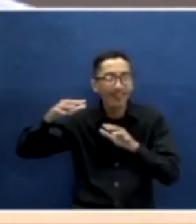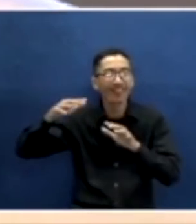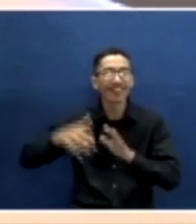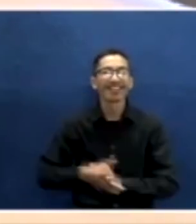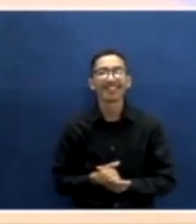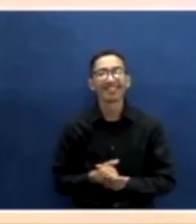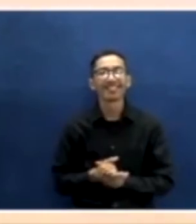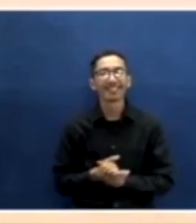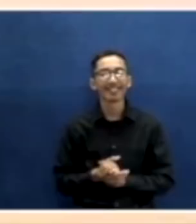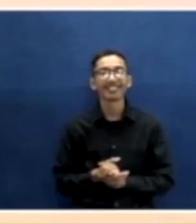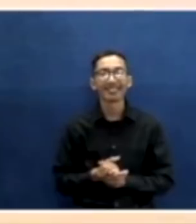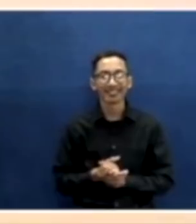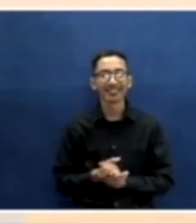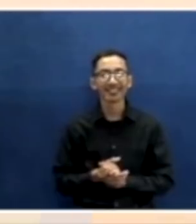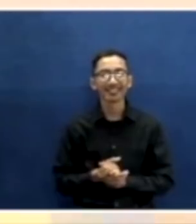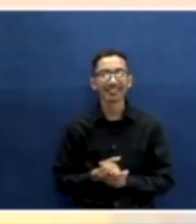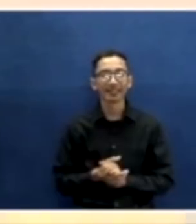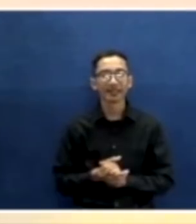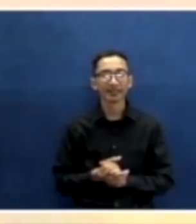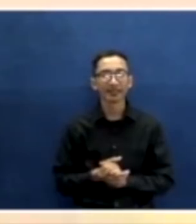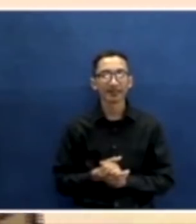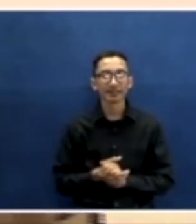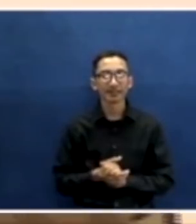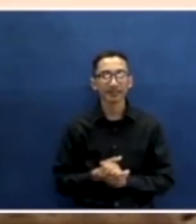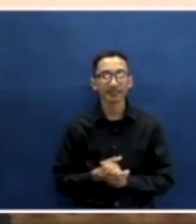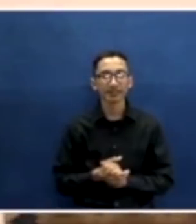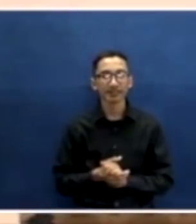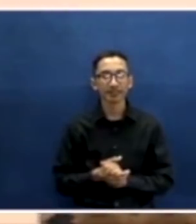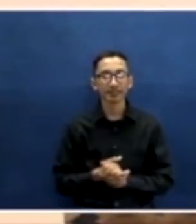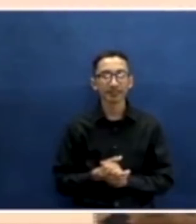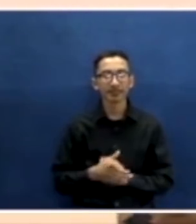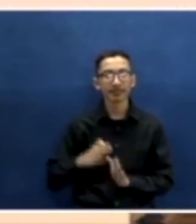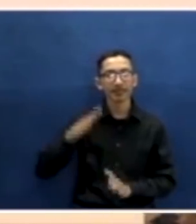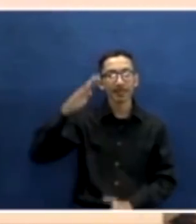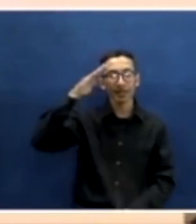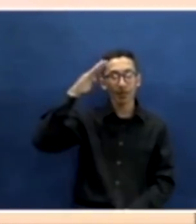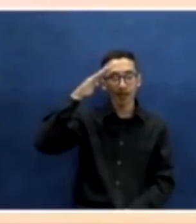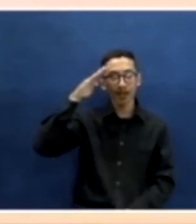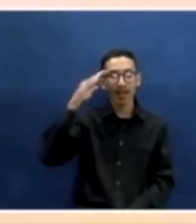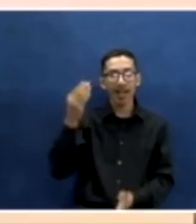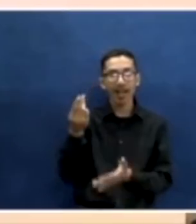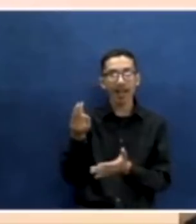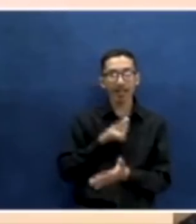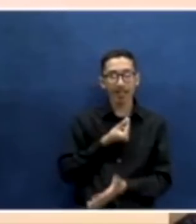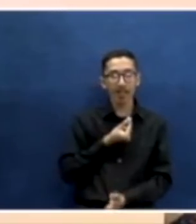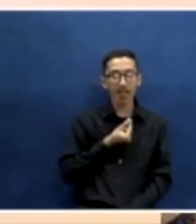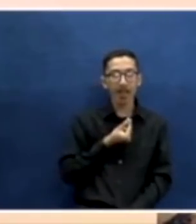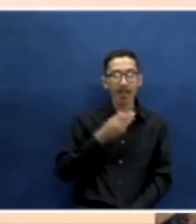profesi itu Ikhwan kayanya RT itu Ikhwan cuma Hai Kalau harta Antum dan harta saya